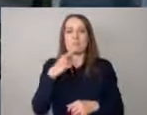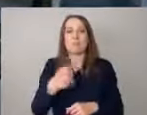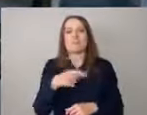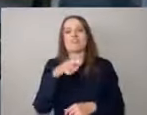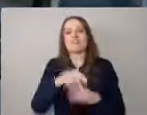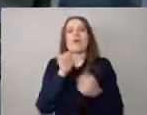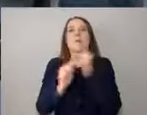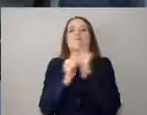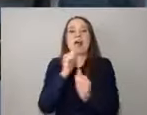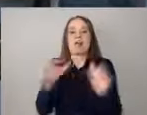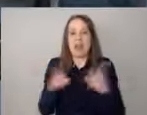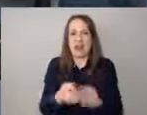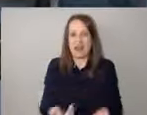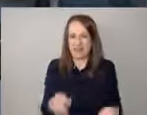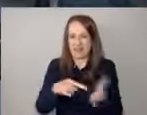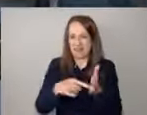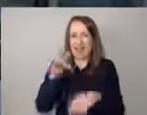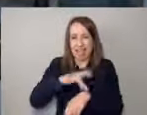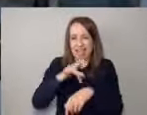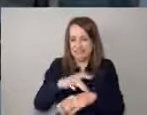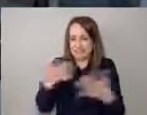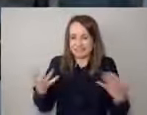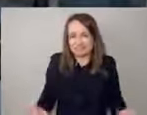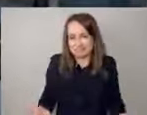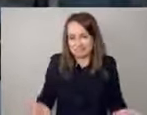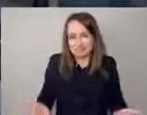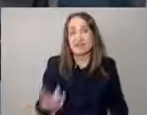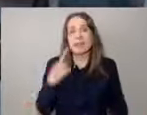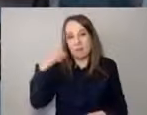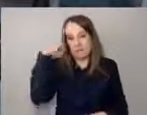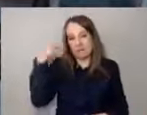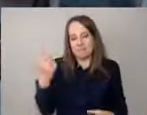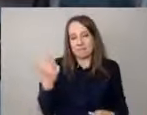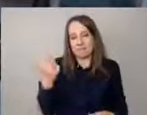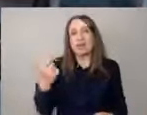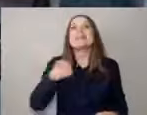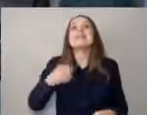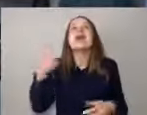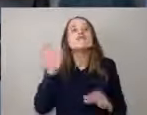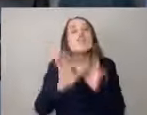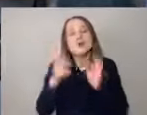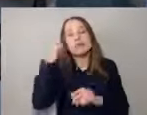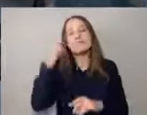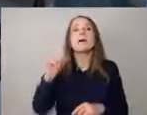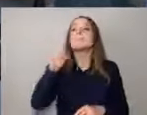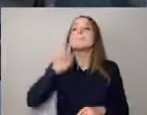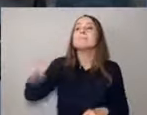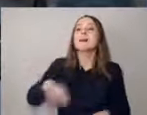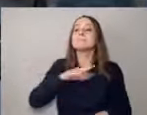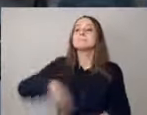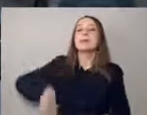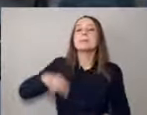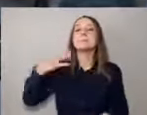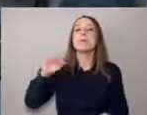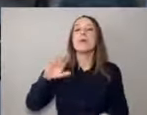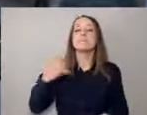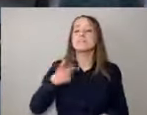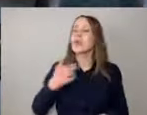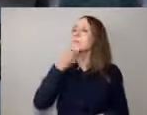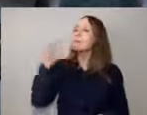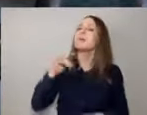niestety nie jest konsekwentna. Bo pamiętamy dokładnie, ja pamiętam słowa pana premiera Morawieckiego, kiedy pytałem go na